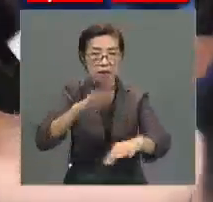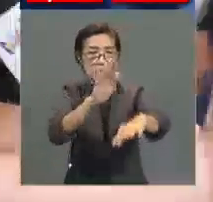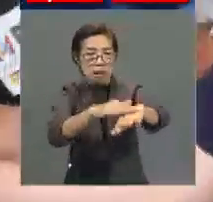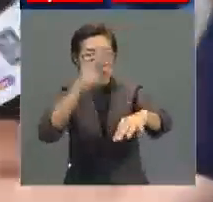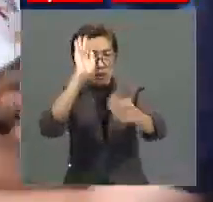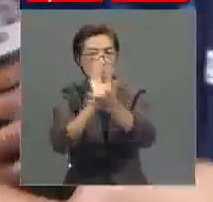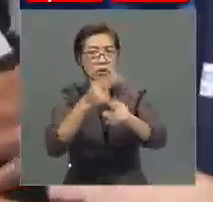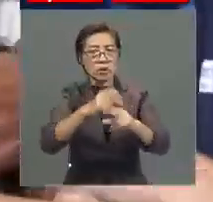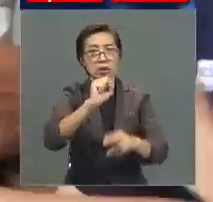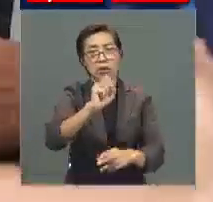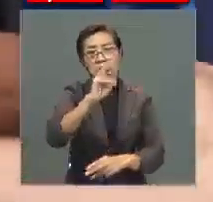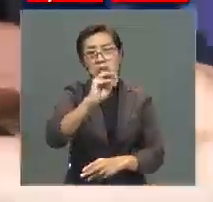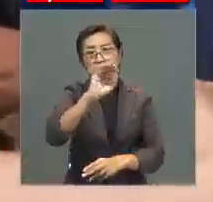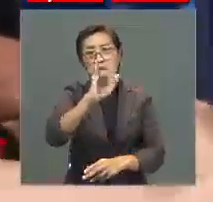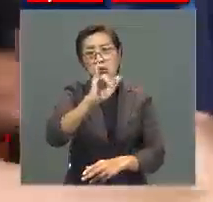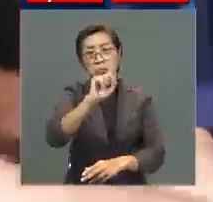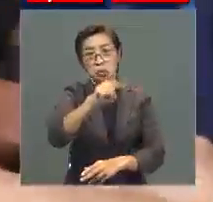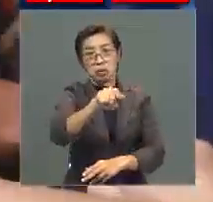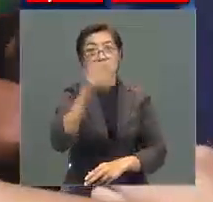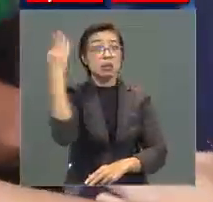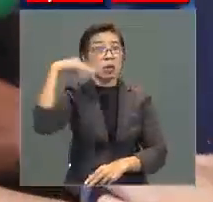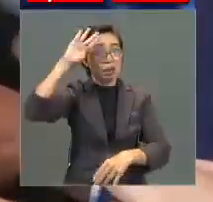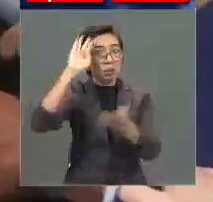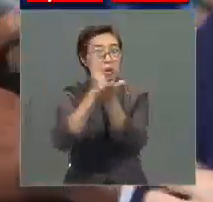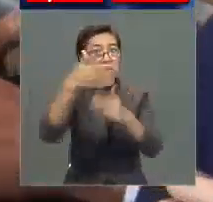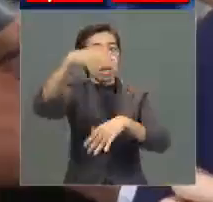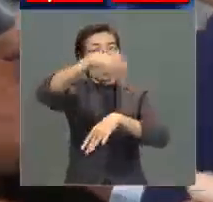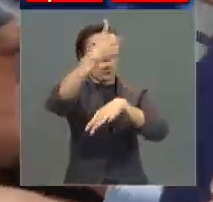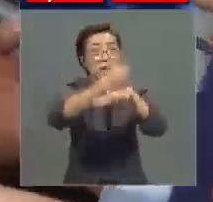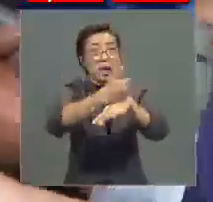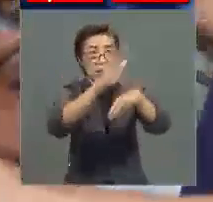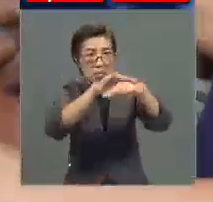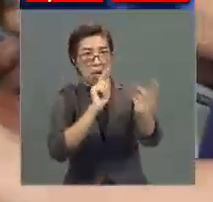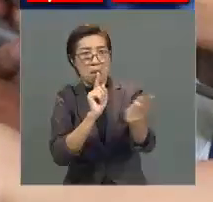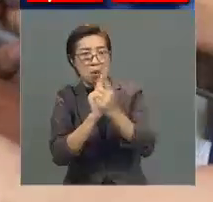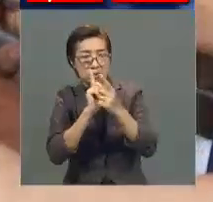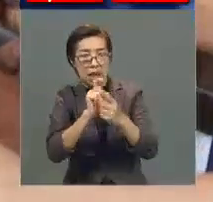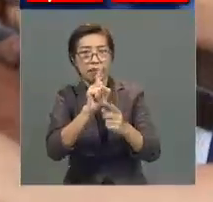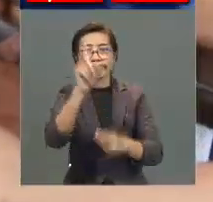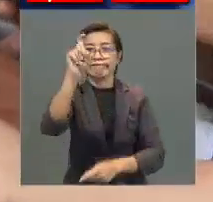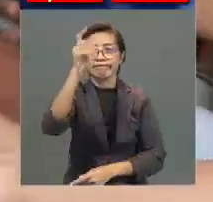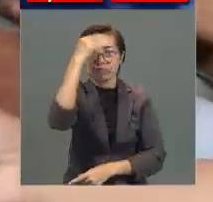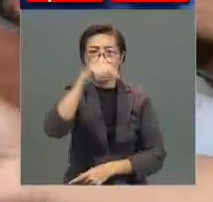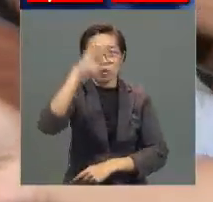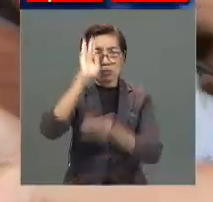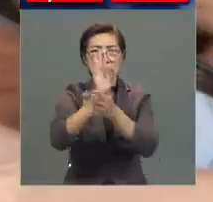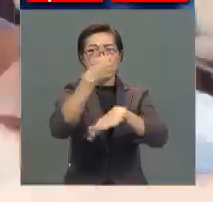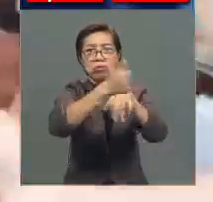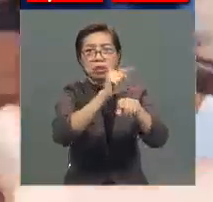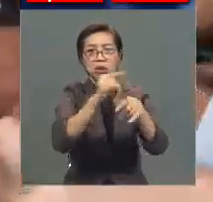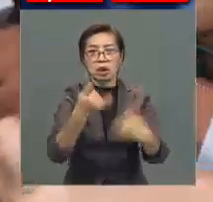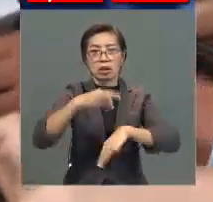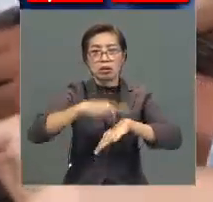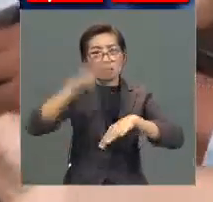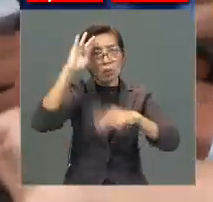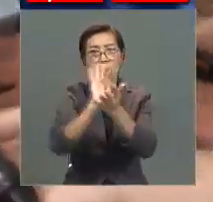พลตำรวจเอกสมยศพุ่มพันธุ์ม่วงอดีตผู้บัญชาการตำรวจแห่งชาติมาสอบสวนได้เนื่องจากพลตำรวจเอกสมยศไม่ได้เป็นตำรวจ